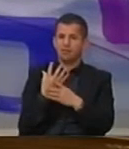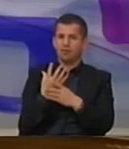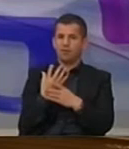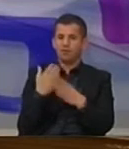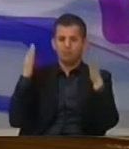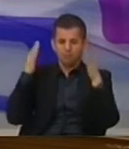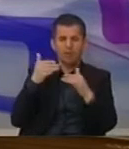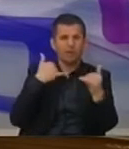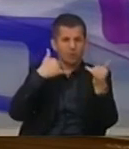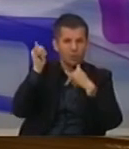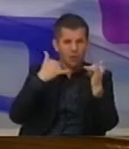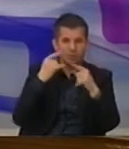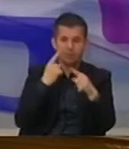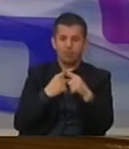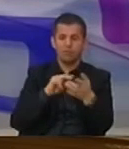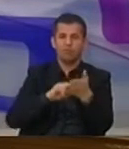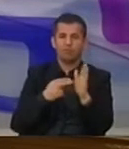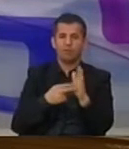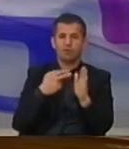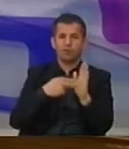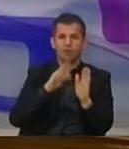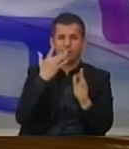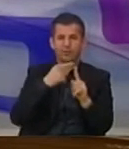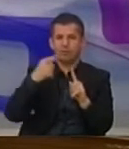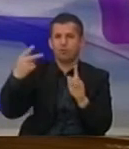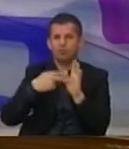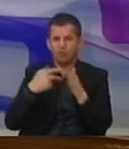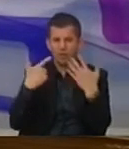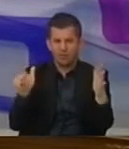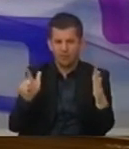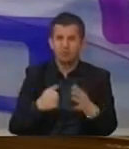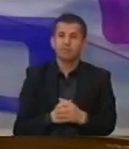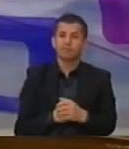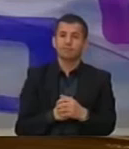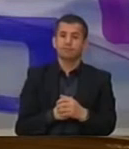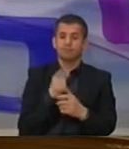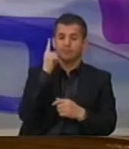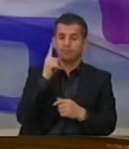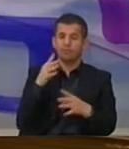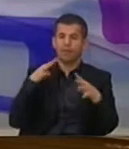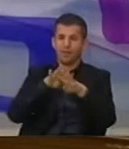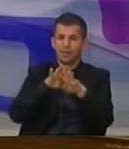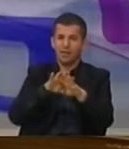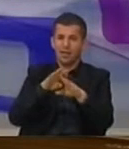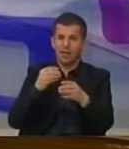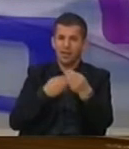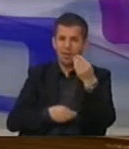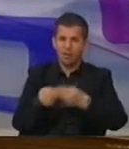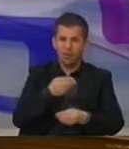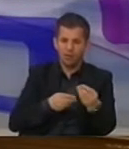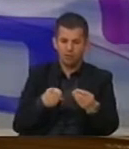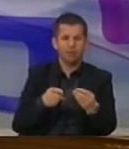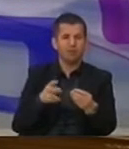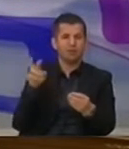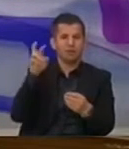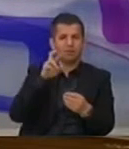e turizmit dhe planin e veprimit 2015-2017. Sa i përket integrimit e ekonomisë sonë në tregjet rajonale